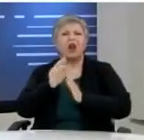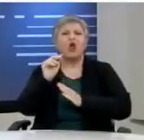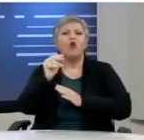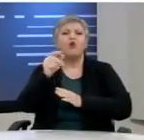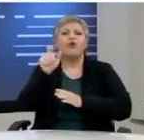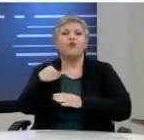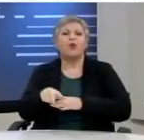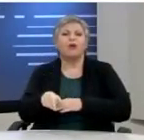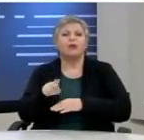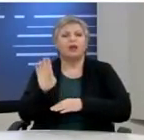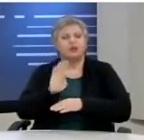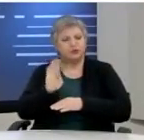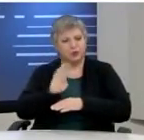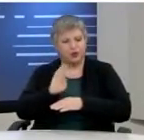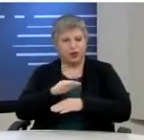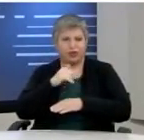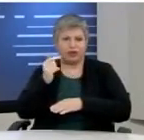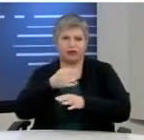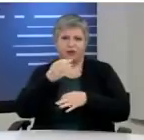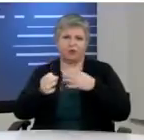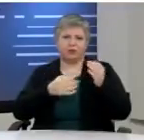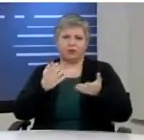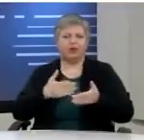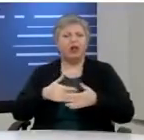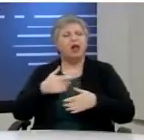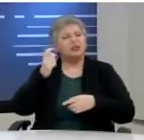τις επεξεργάζεστε μέσα σας.